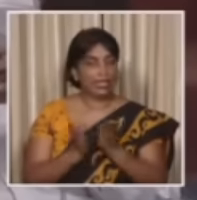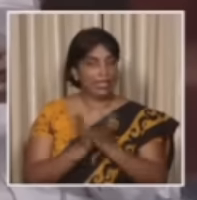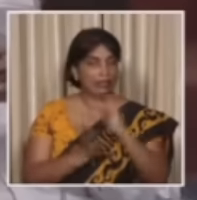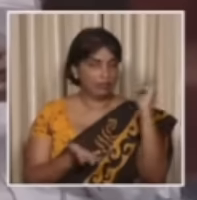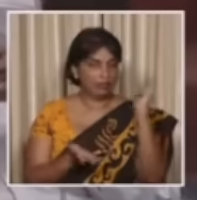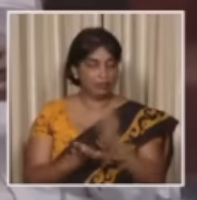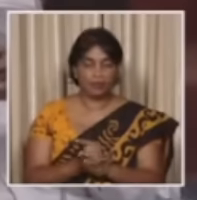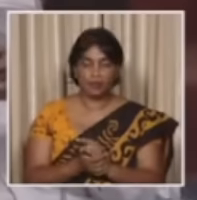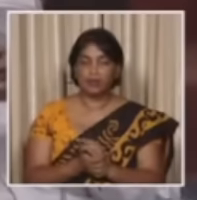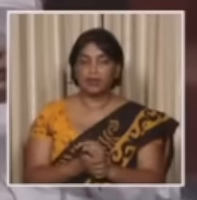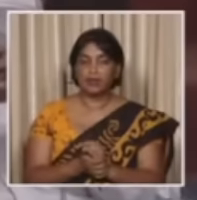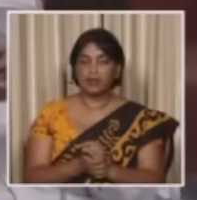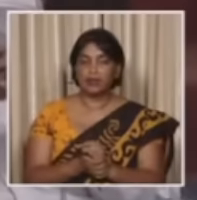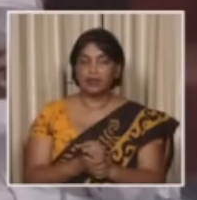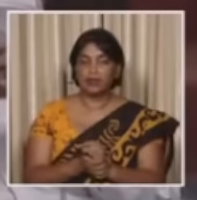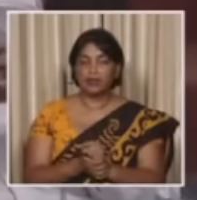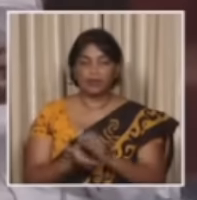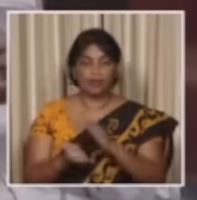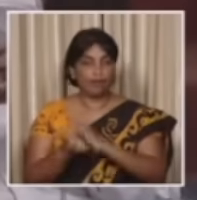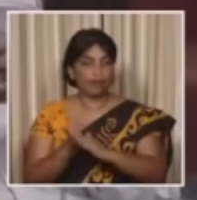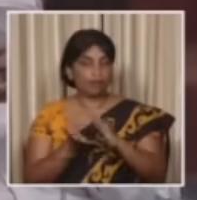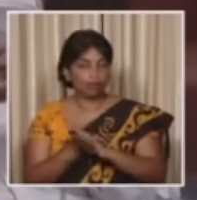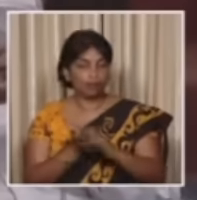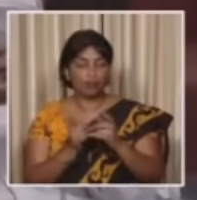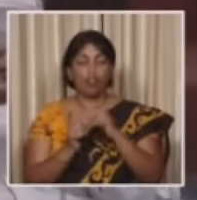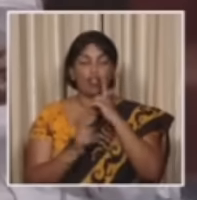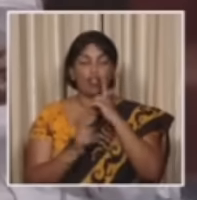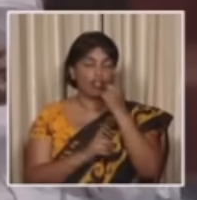එතකොට තියෙනවා සර්විස් ෆී $18